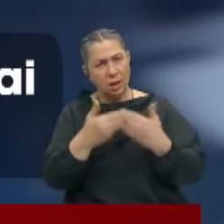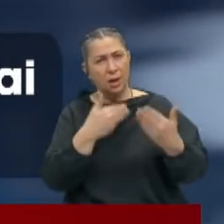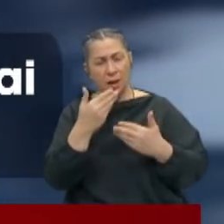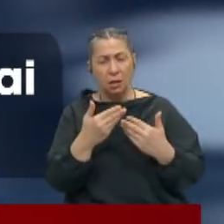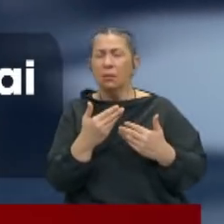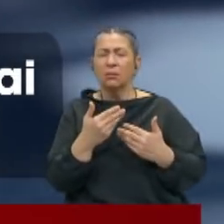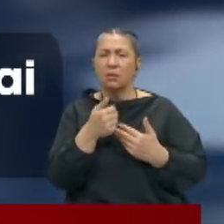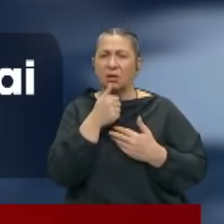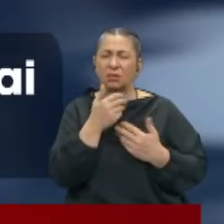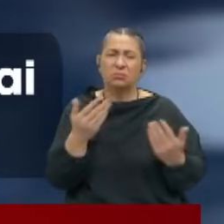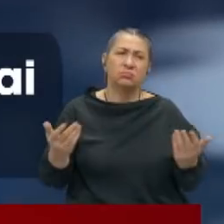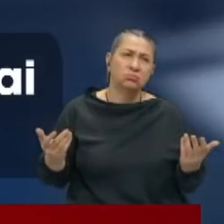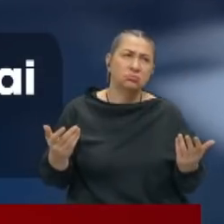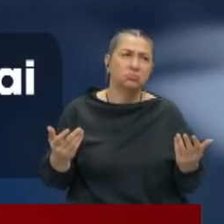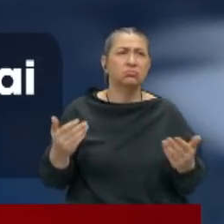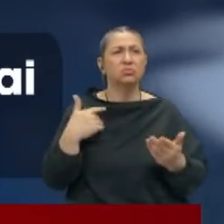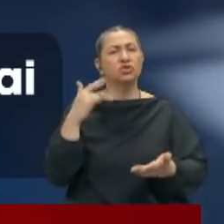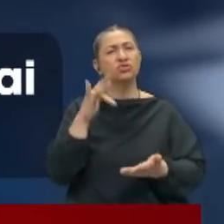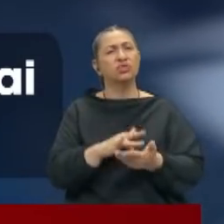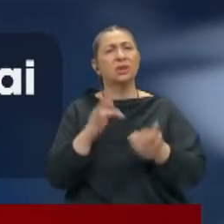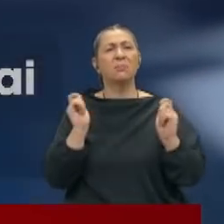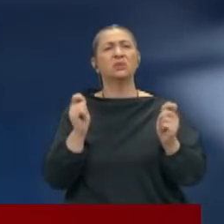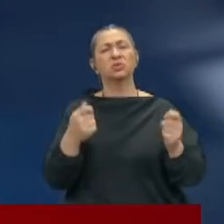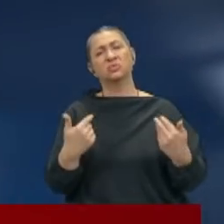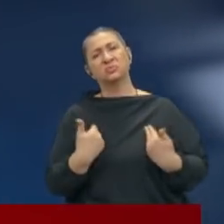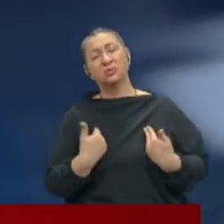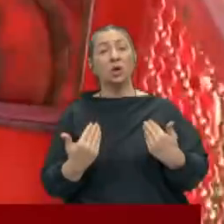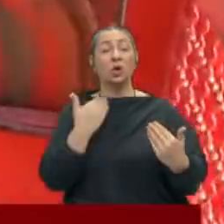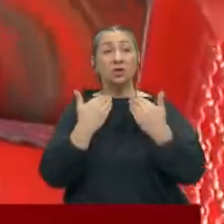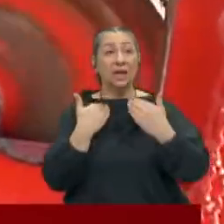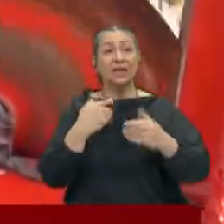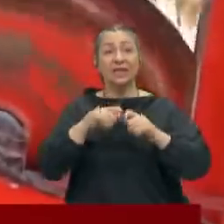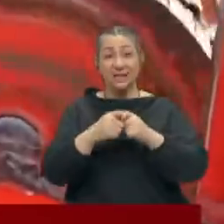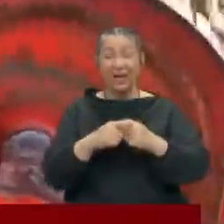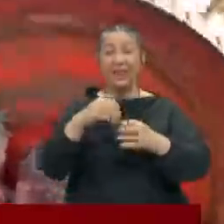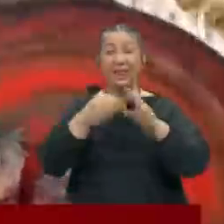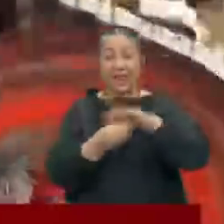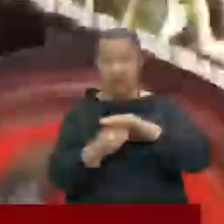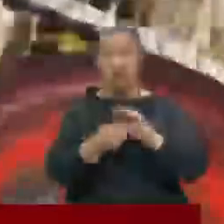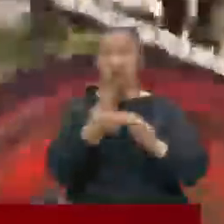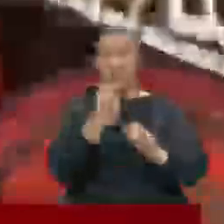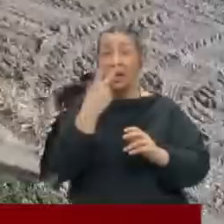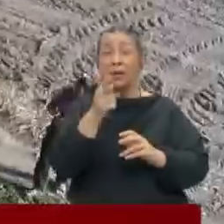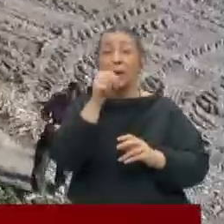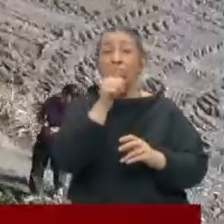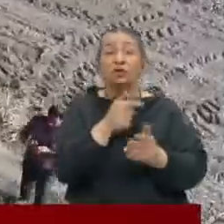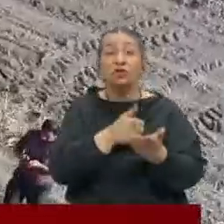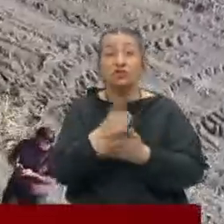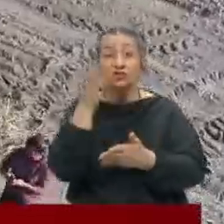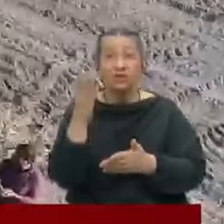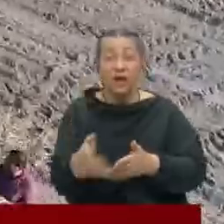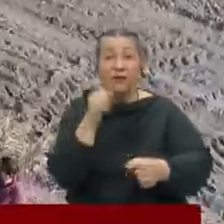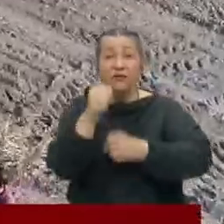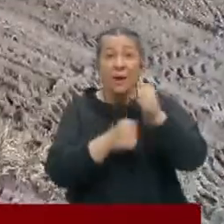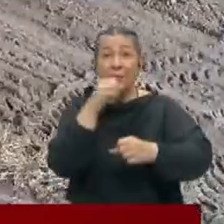ama adamların tek dediği şey bu. Biz ceza işlemi uygularız. Yozgat, Kırşehir, Nevşehir ve Çorum'dan 2600 çiftçi